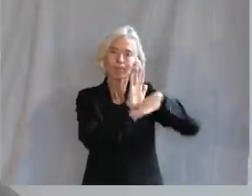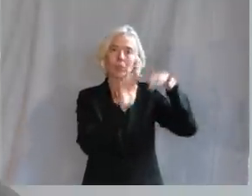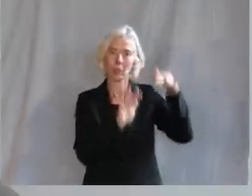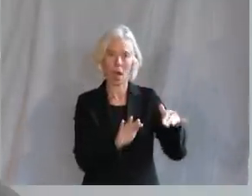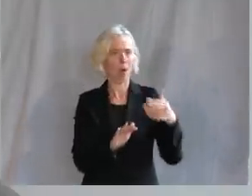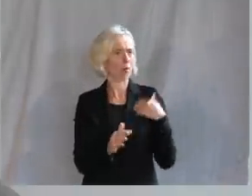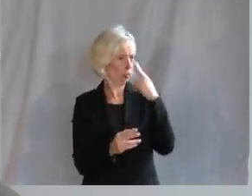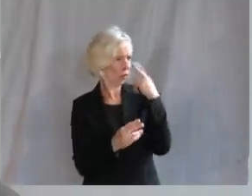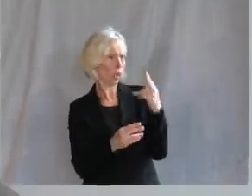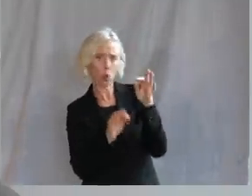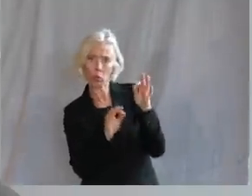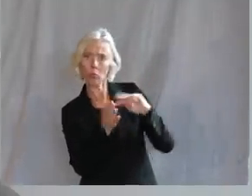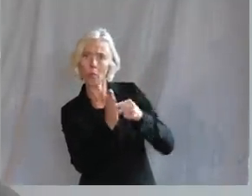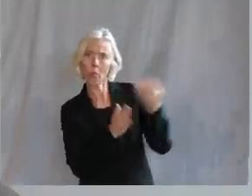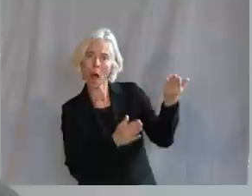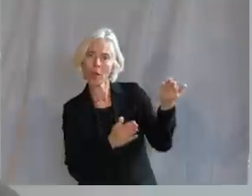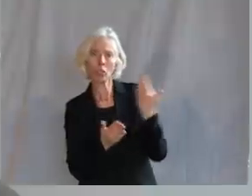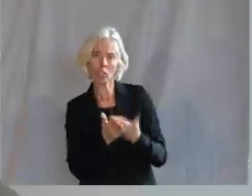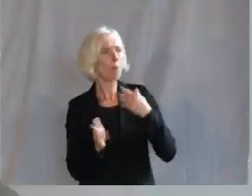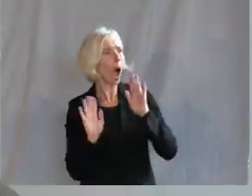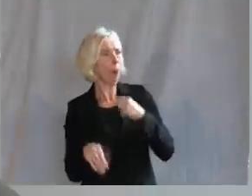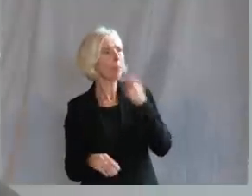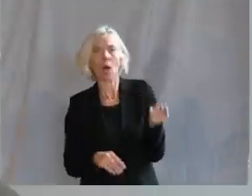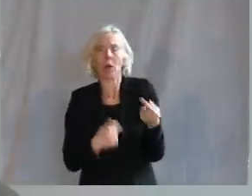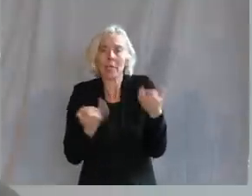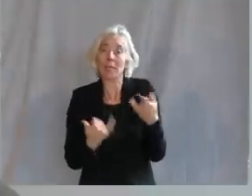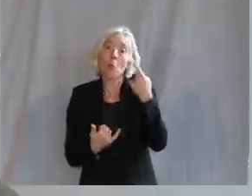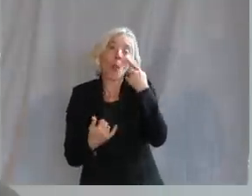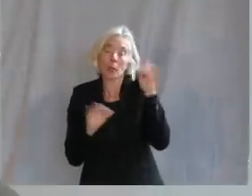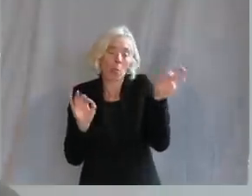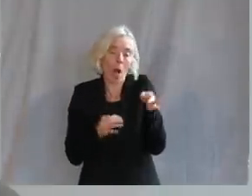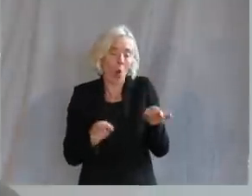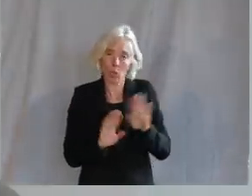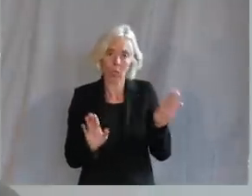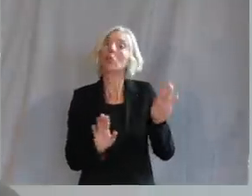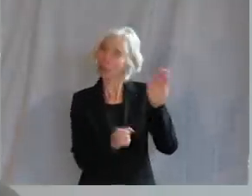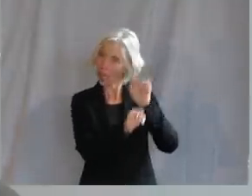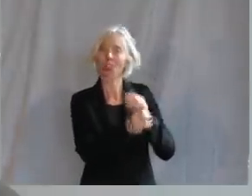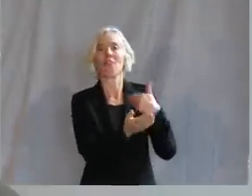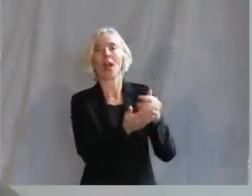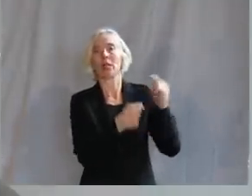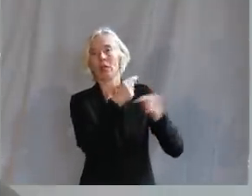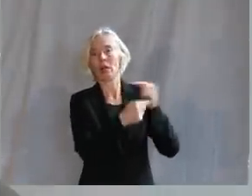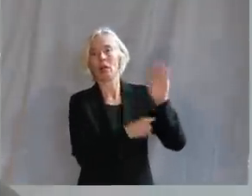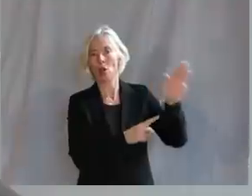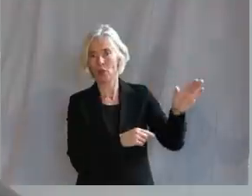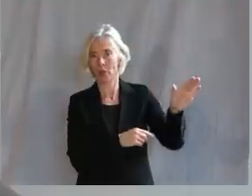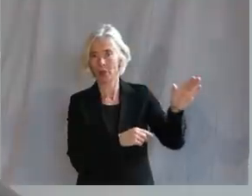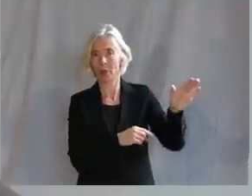auch entsprechend einzugreifen. Ansonsten werden wir natürlich die Dinge auch weiter genau beobachten, das